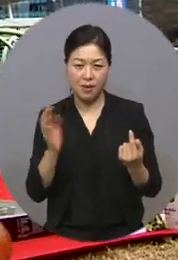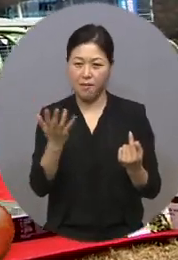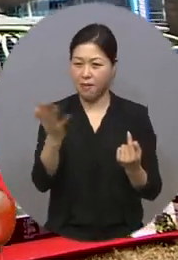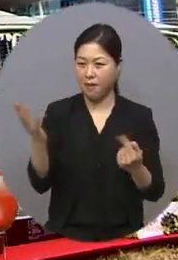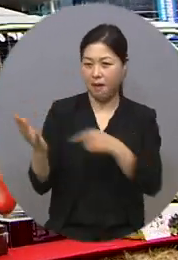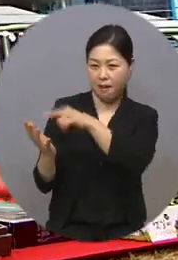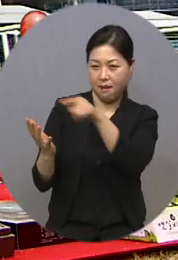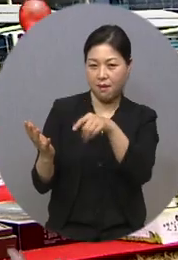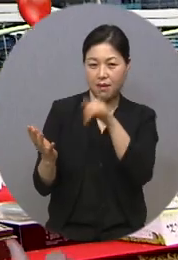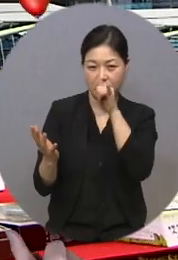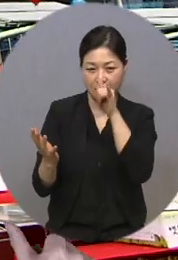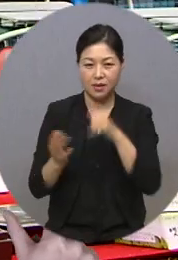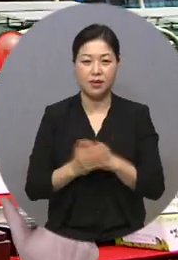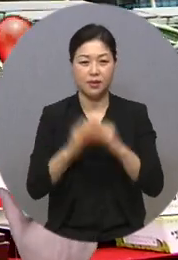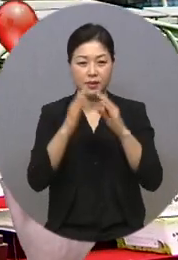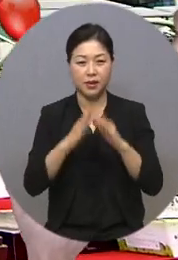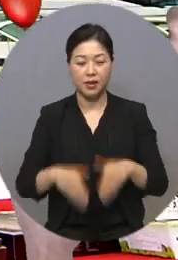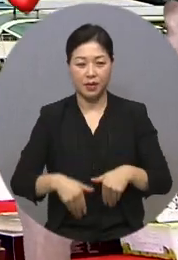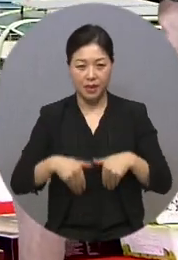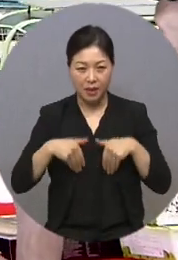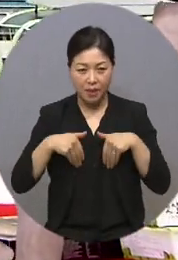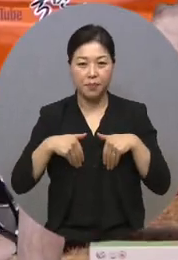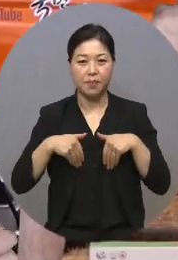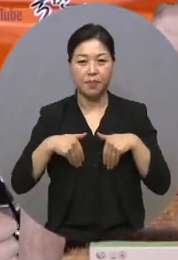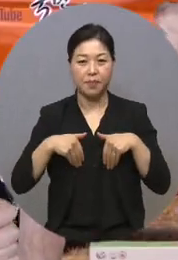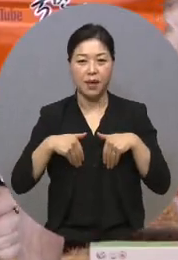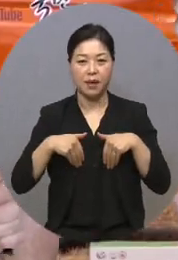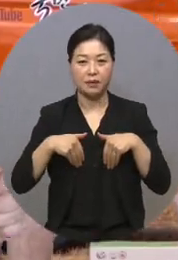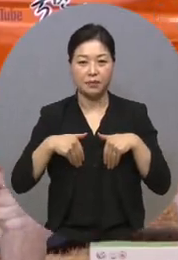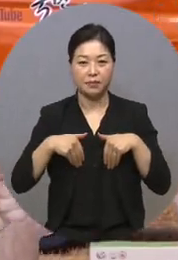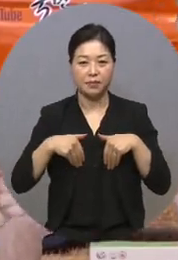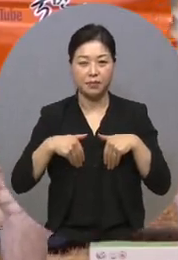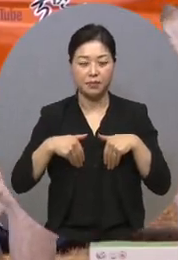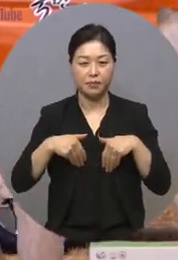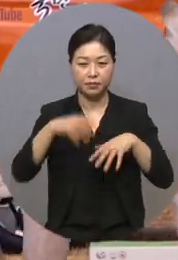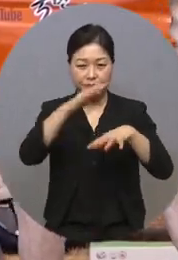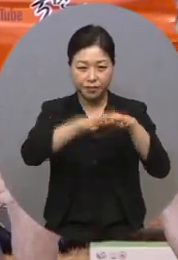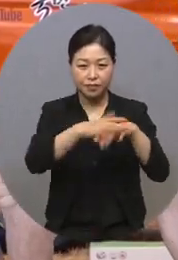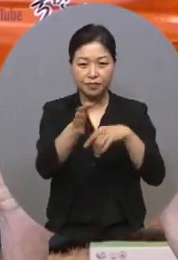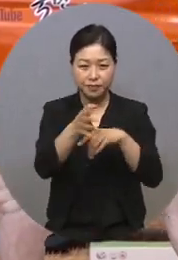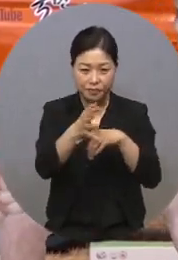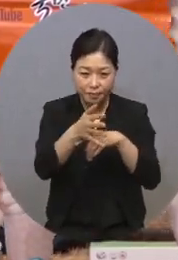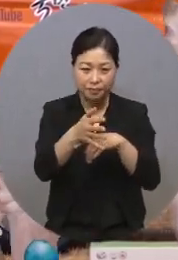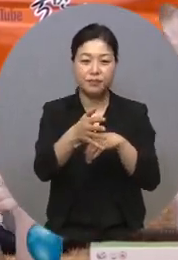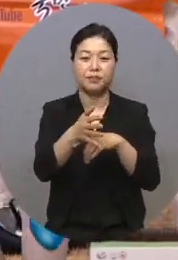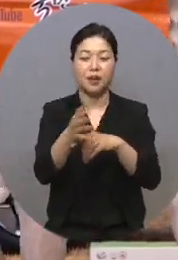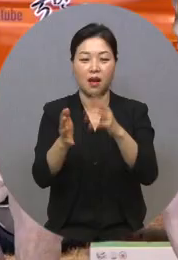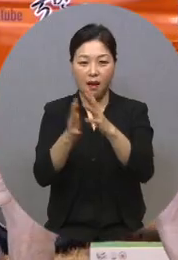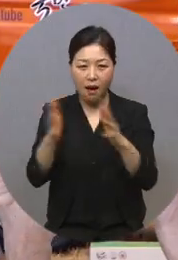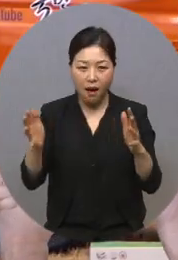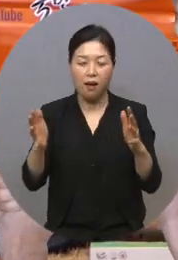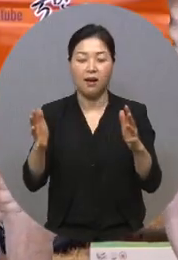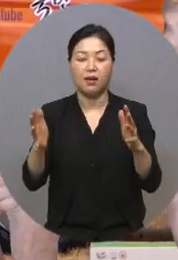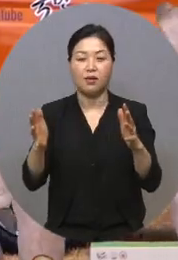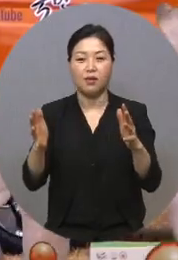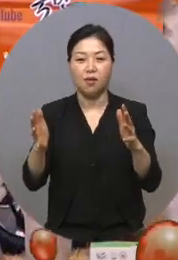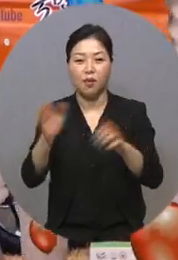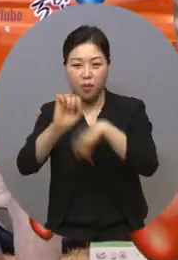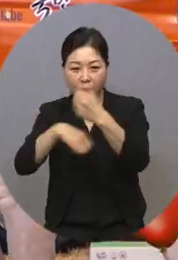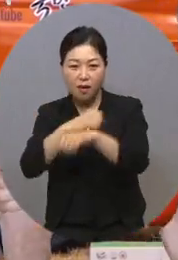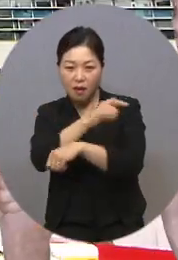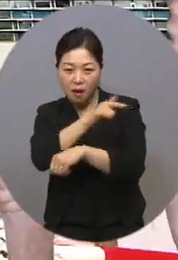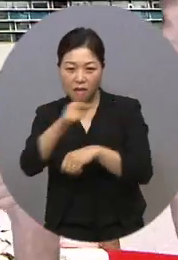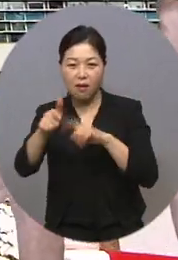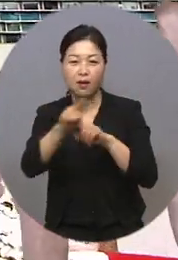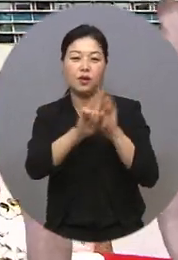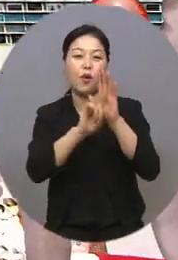저희가 전라남도 아주 좋은 농산물을, 특산물을, 수산물을, 임산물을 홍보하기 위해서 홍보 차량을 마련했습니다.